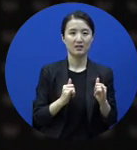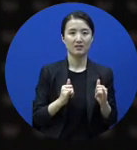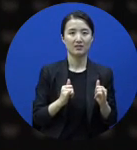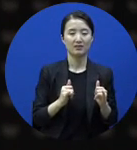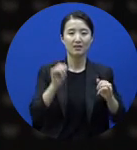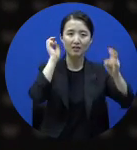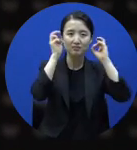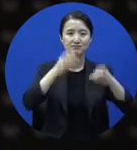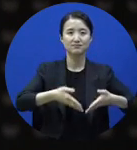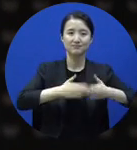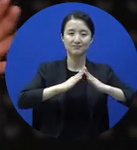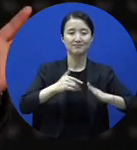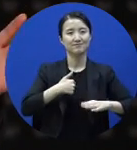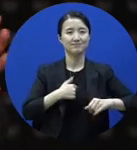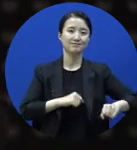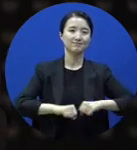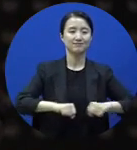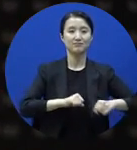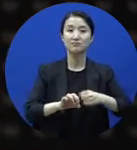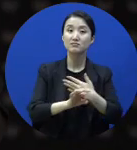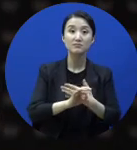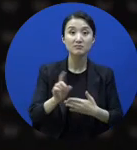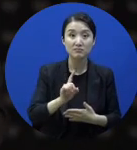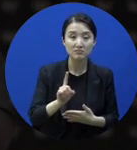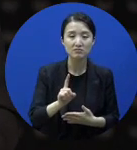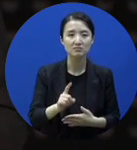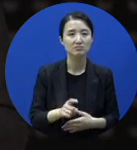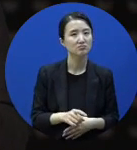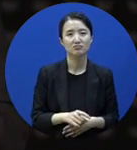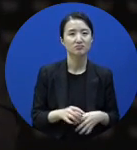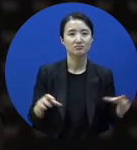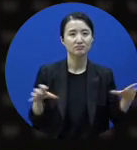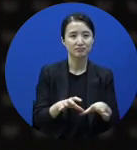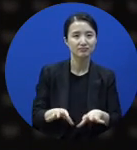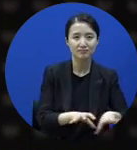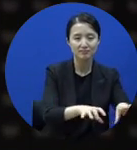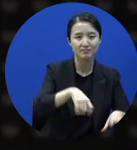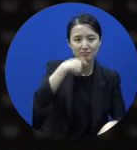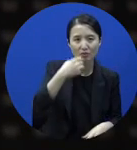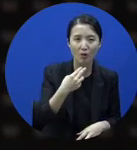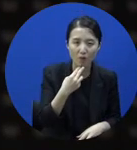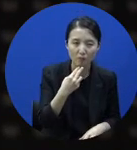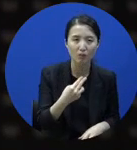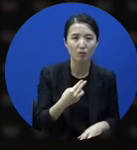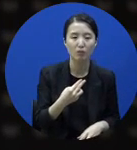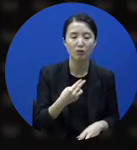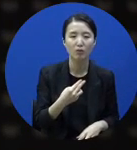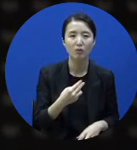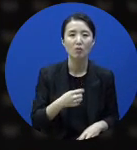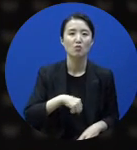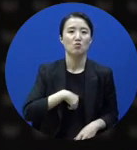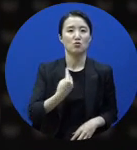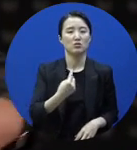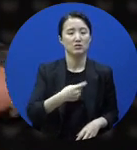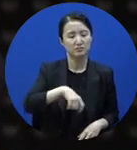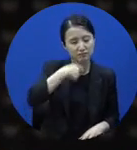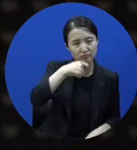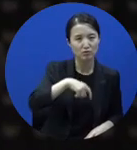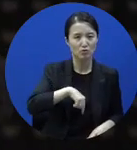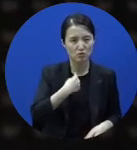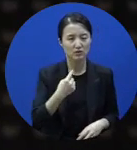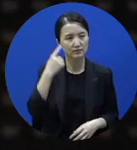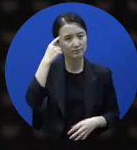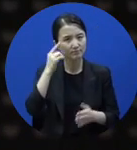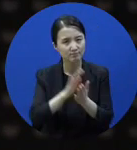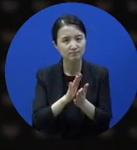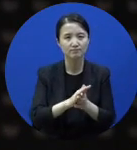되잖아요. 어떻게 보면. 그러니까 모든 것들이 다 혼자 판단을 해야 되다 보니까 누가 필요하냐면 사람이 필요합니다. 그러니까 어떤 사람이